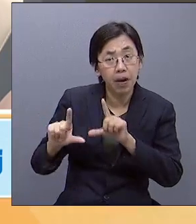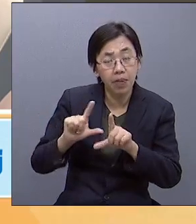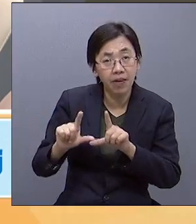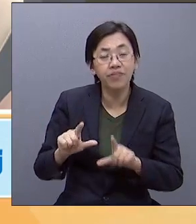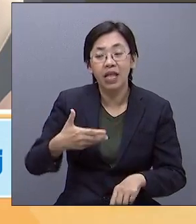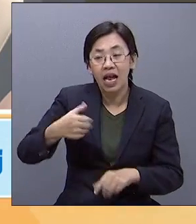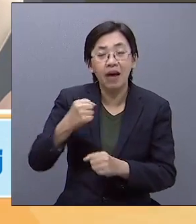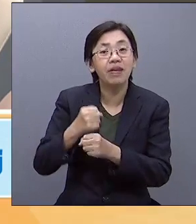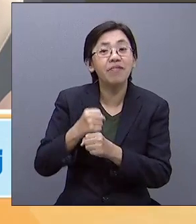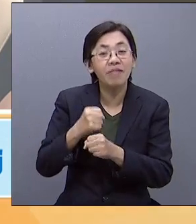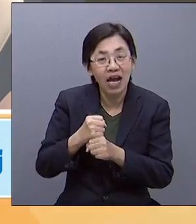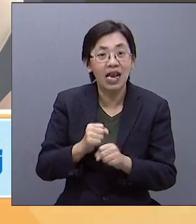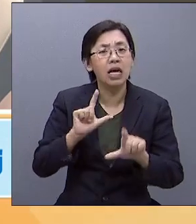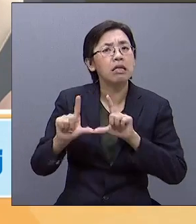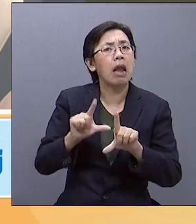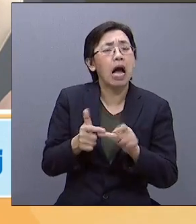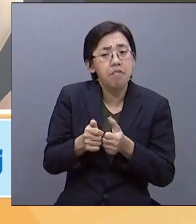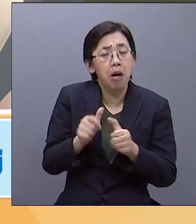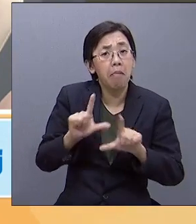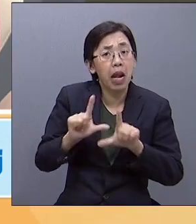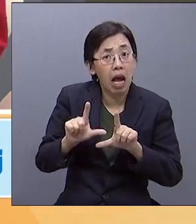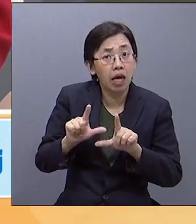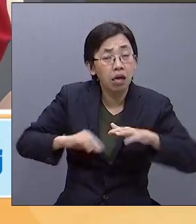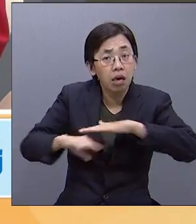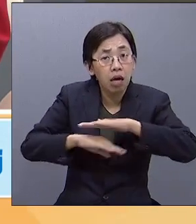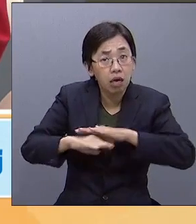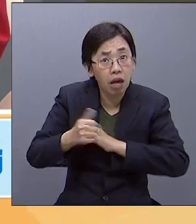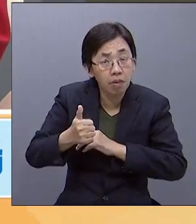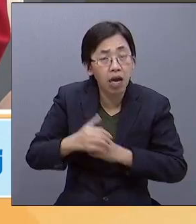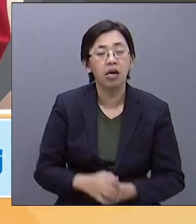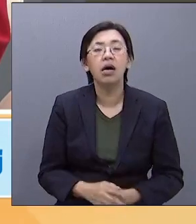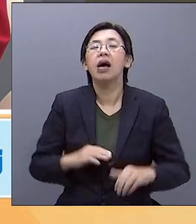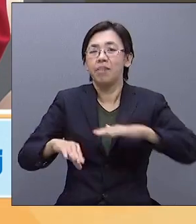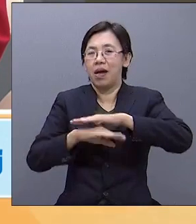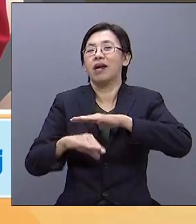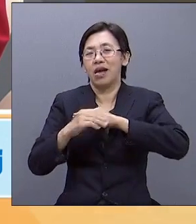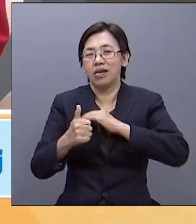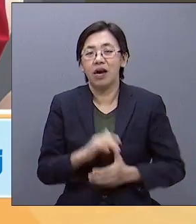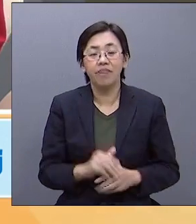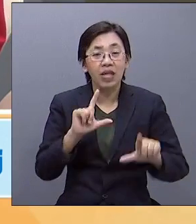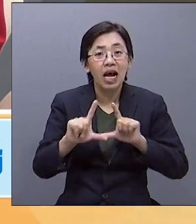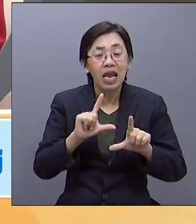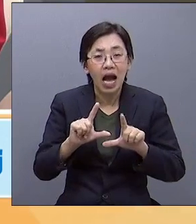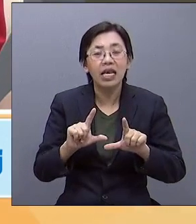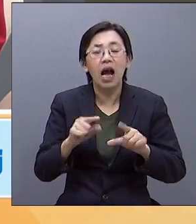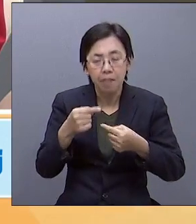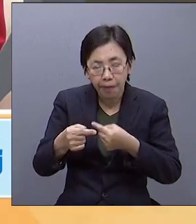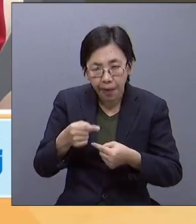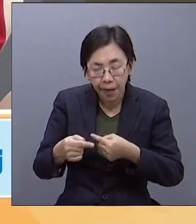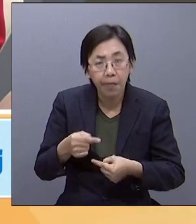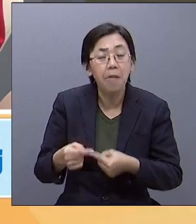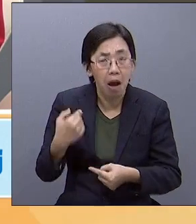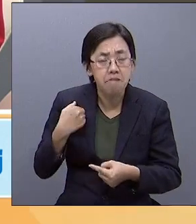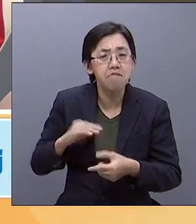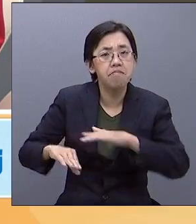เข้าทำงานแล้วนะคุยกันในไลน์อะค่ะใช้เป็นหลักฐานได้ไหมคะ ได้ครับเพราะว่าไลน์เนี่ยมันก็แต่ตรงนี้ต้องดูก่อนนะครับว่